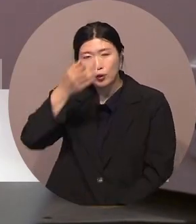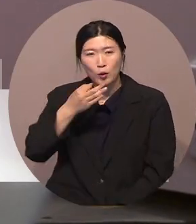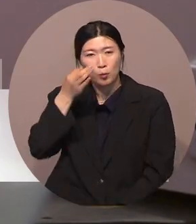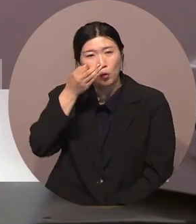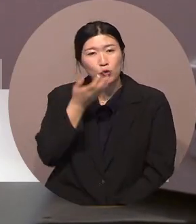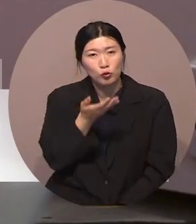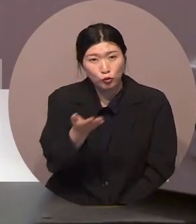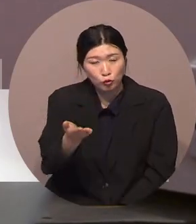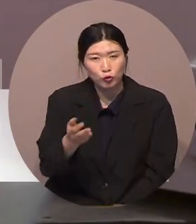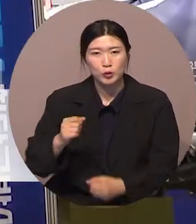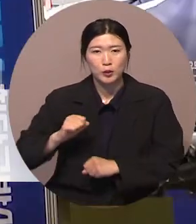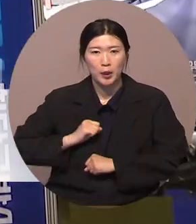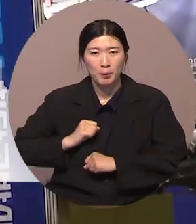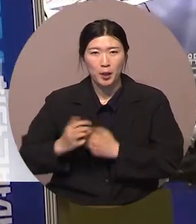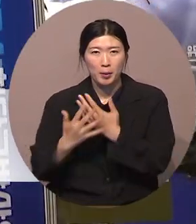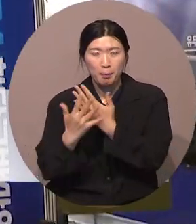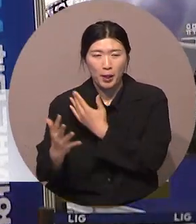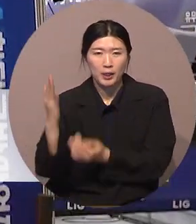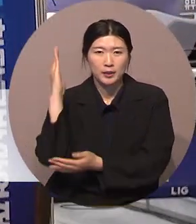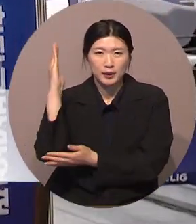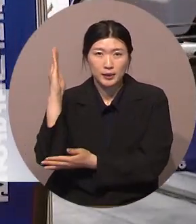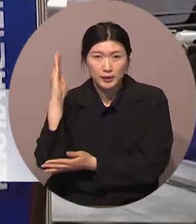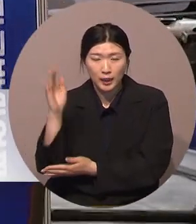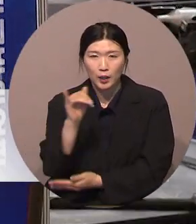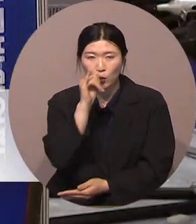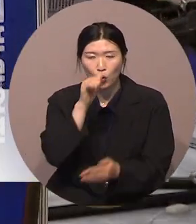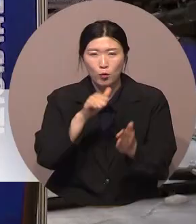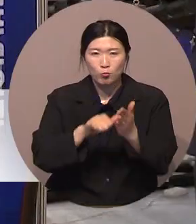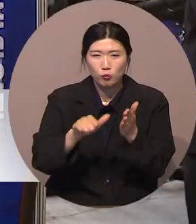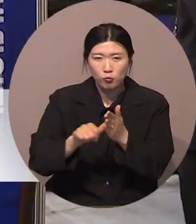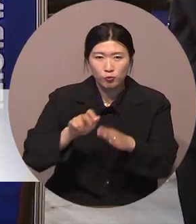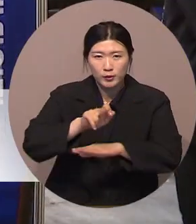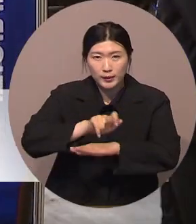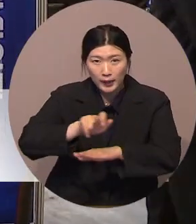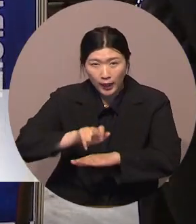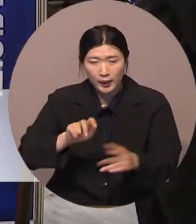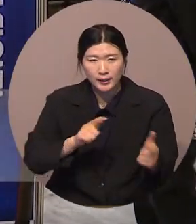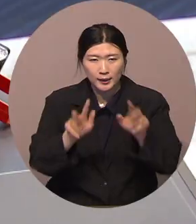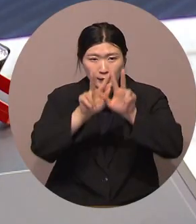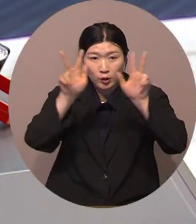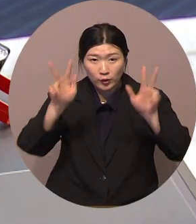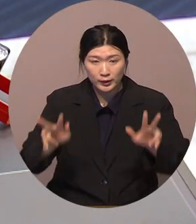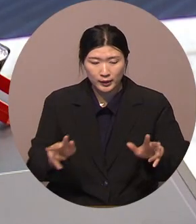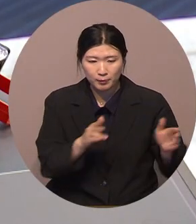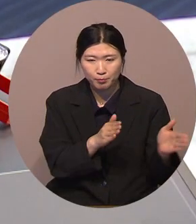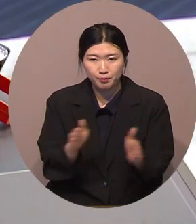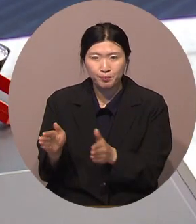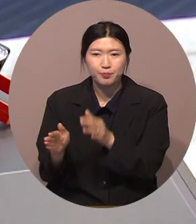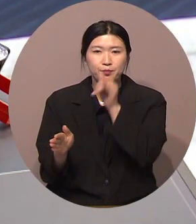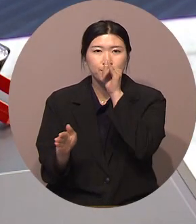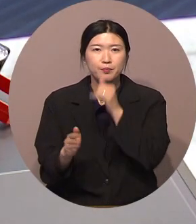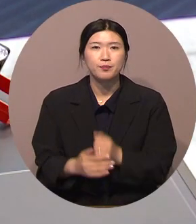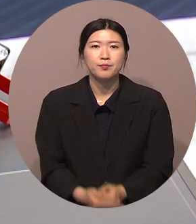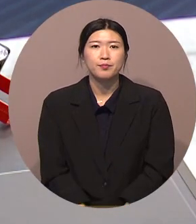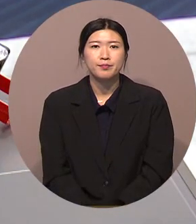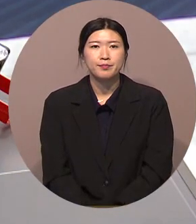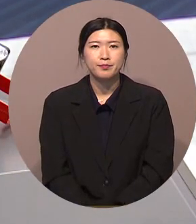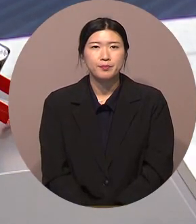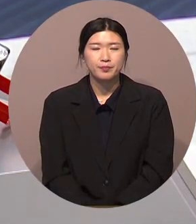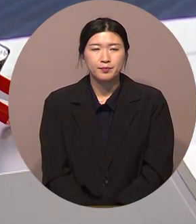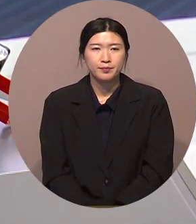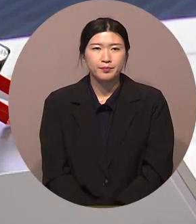국방과학 기술 학술행사와 보병 전투 장갑차 전시 등 다양한 부대 행사도 펼쳐집니다